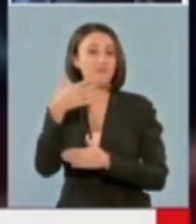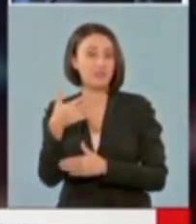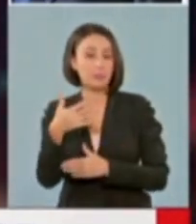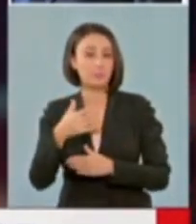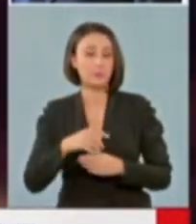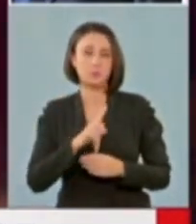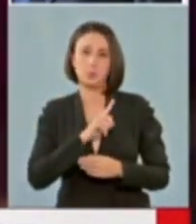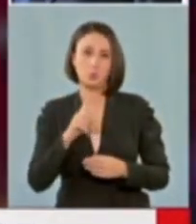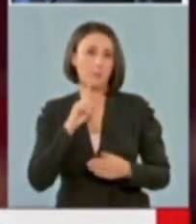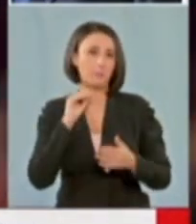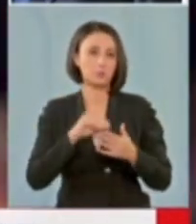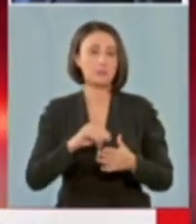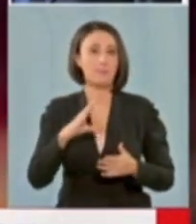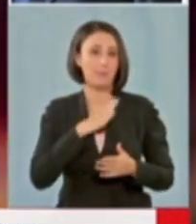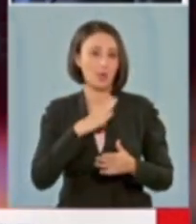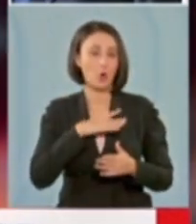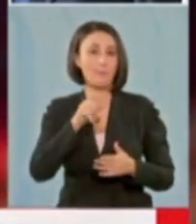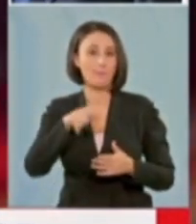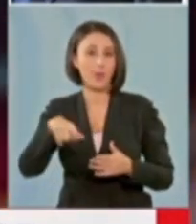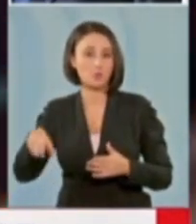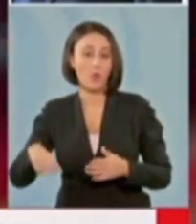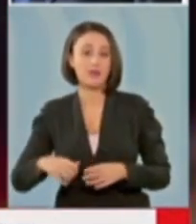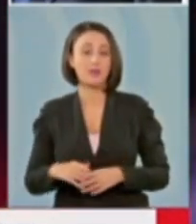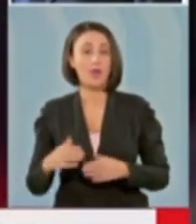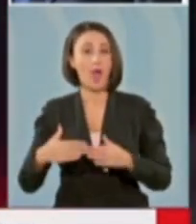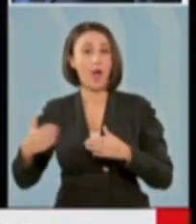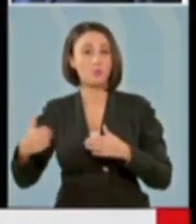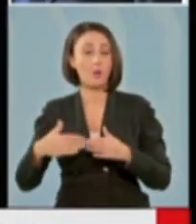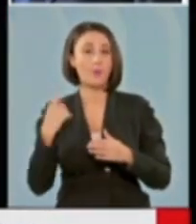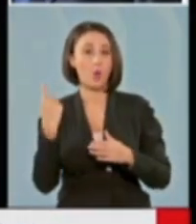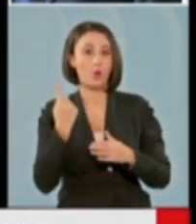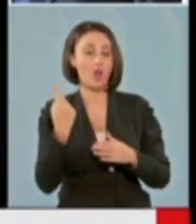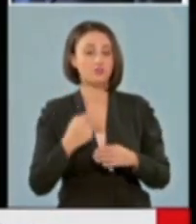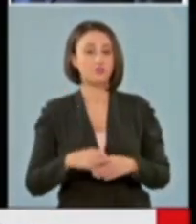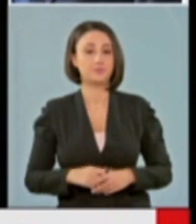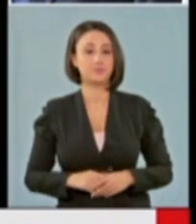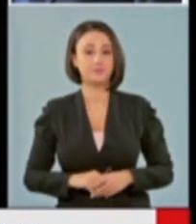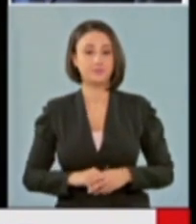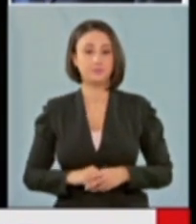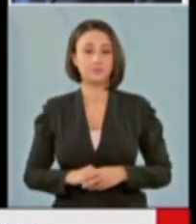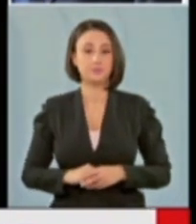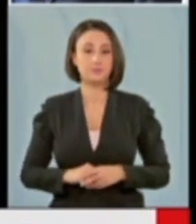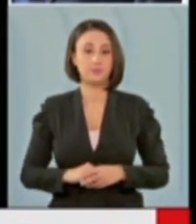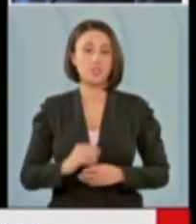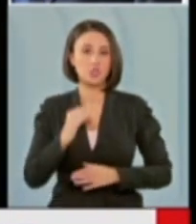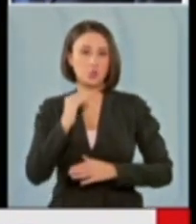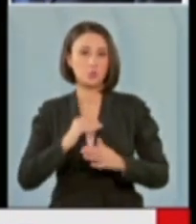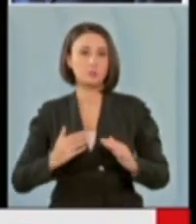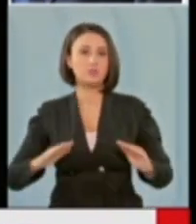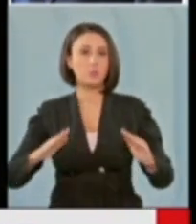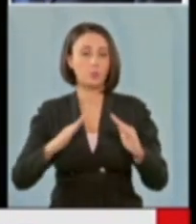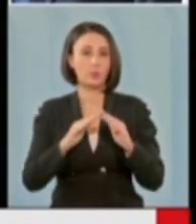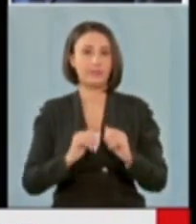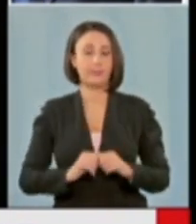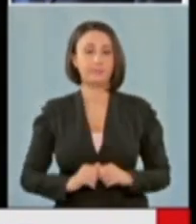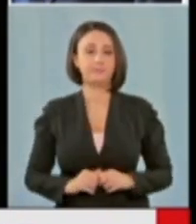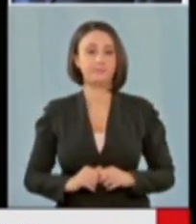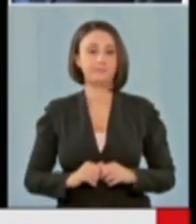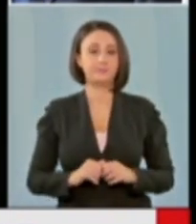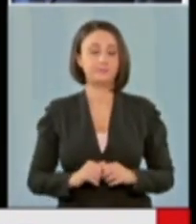operatorii economici din zonă care se află situați la marginea localității, sub versant.